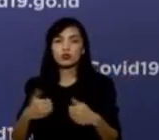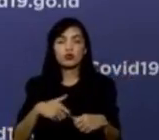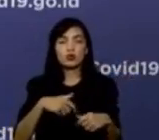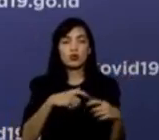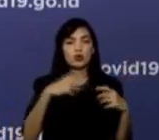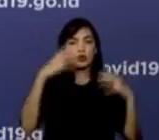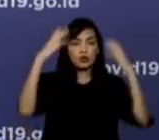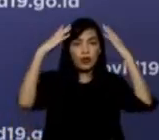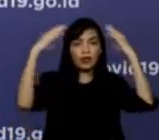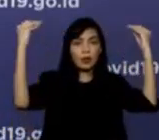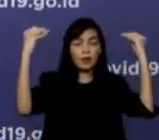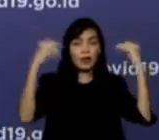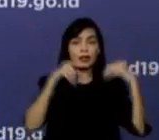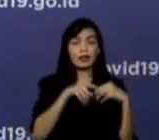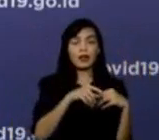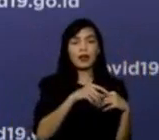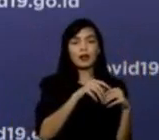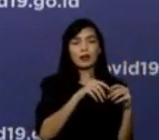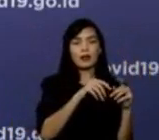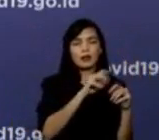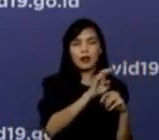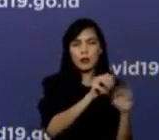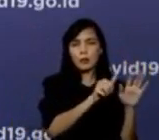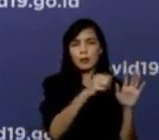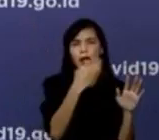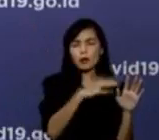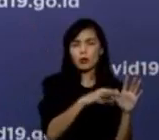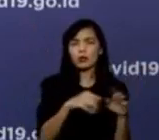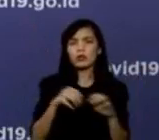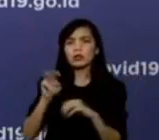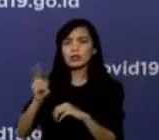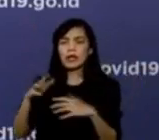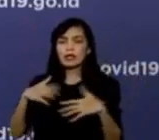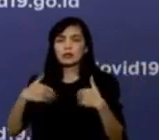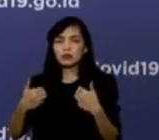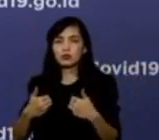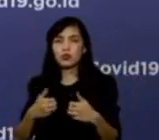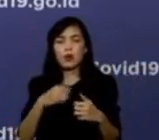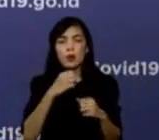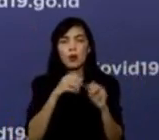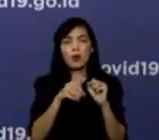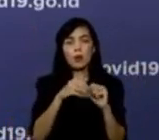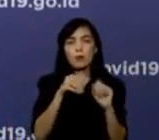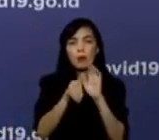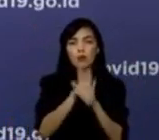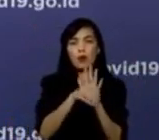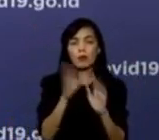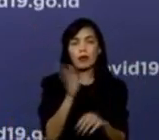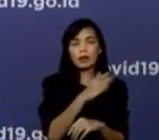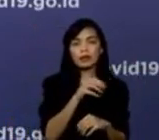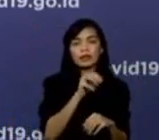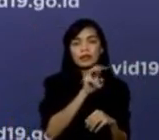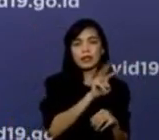kasus baru, 11 sembuh. Papua Barat 3 kasus baru dan 8 sembuh.